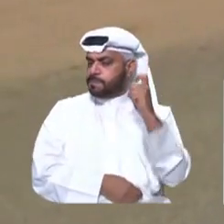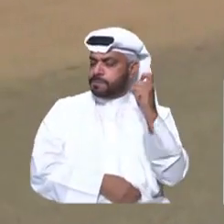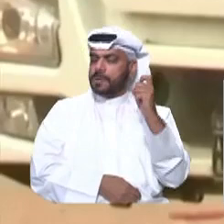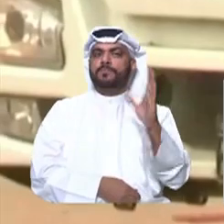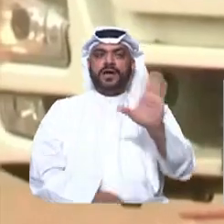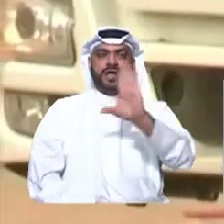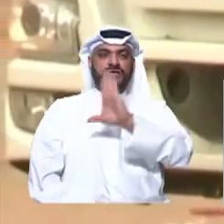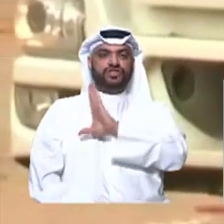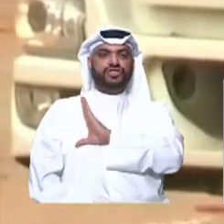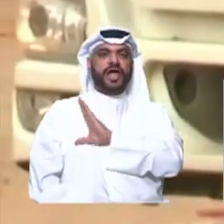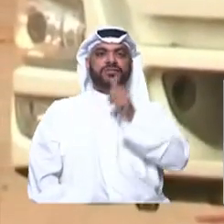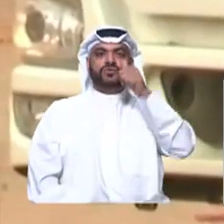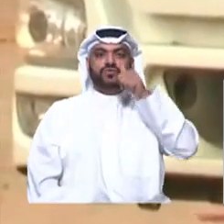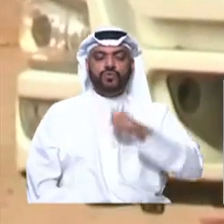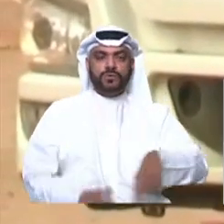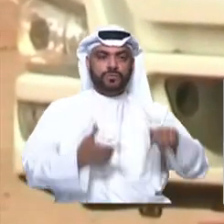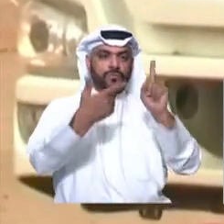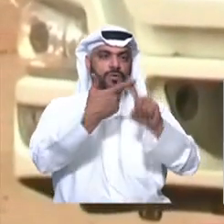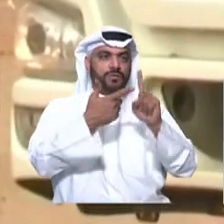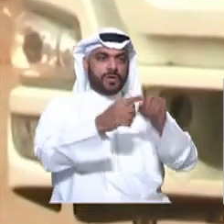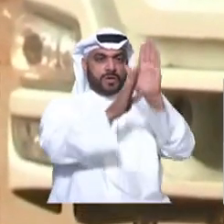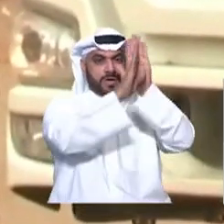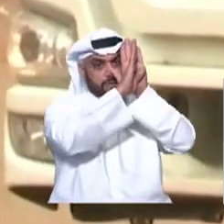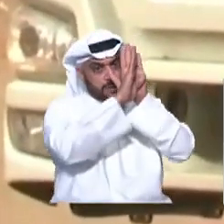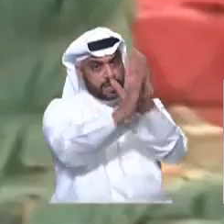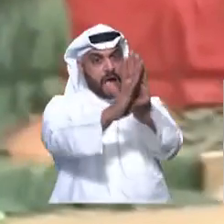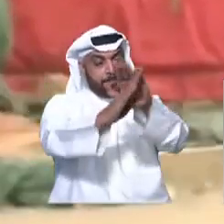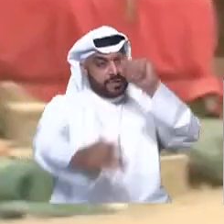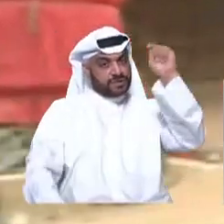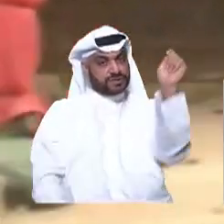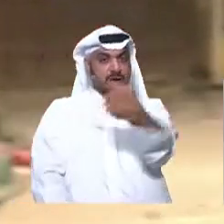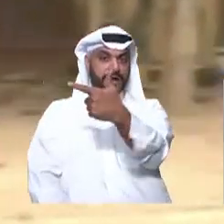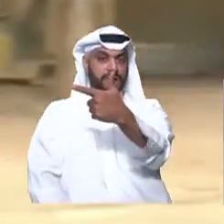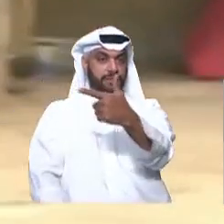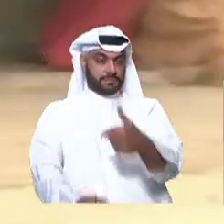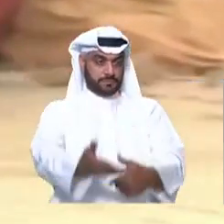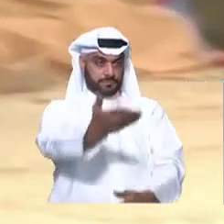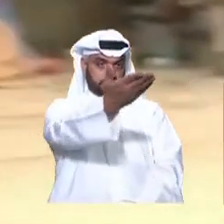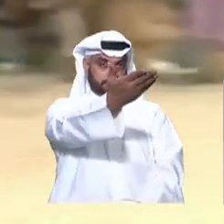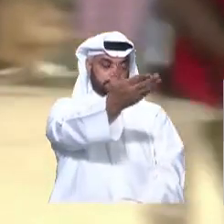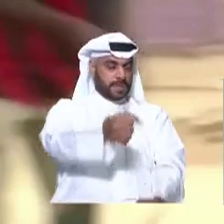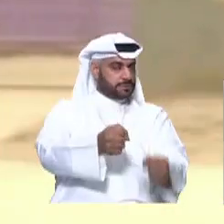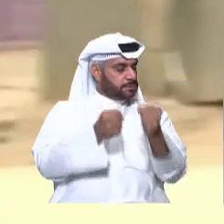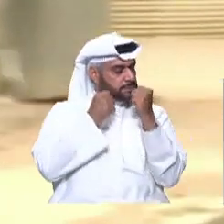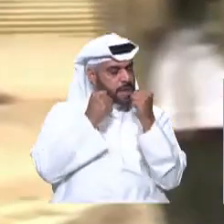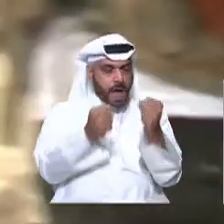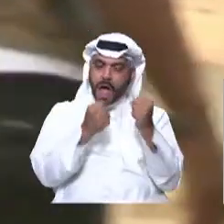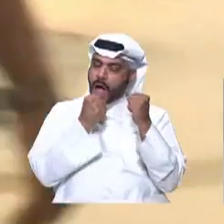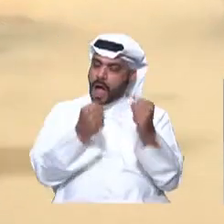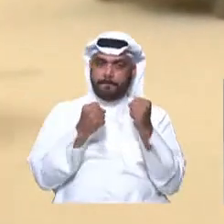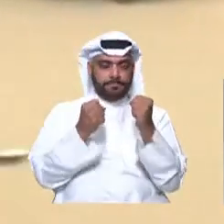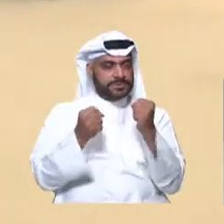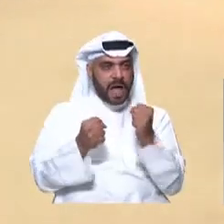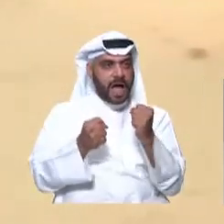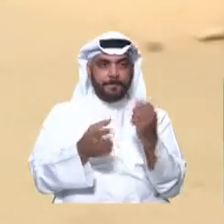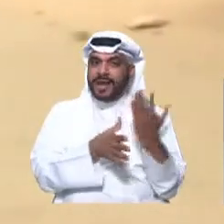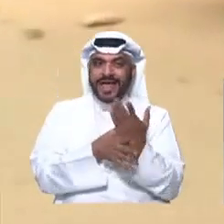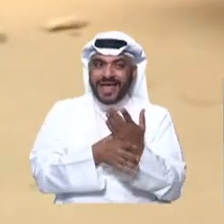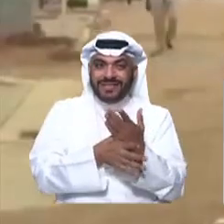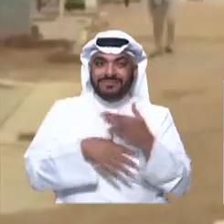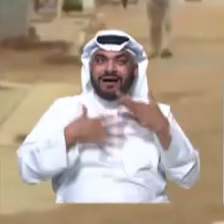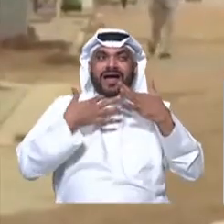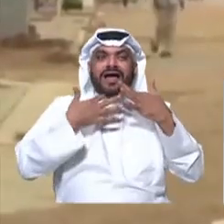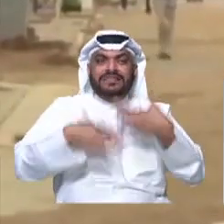حذر من تحول القتال بين الطرفين الى حرب اهليه واشار الى ان الاوضاع في السودان فتشكل تهديدا للمنطقه